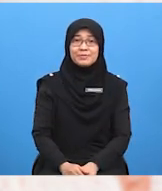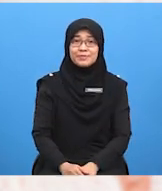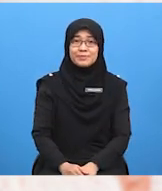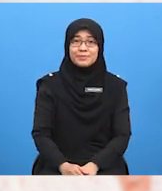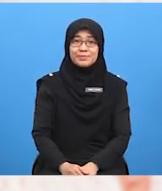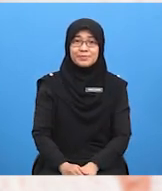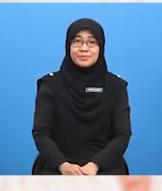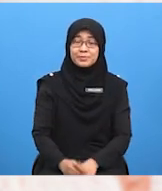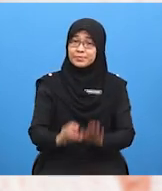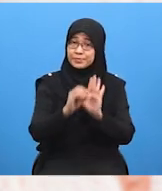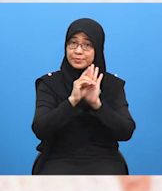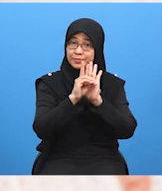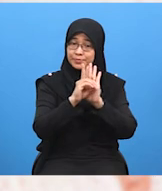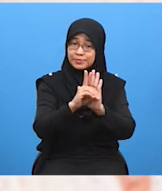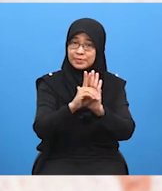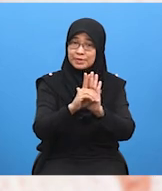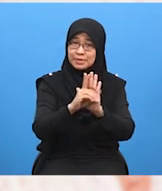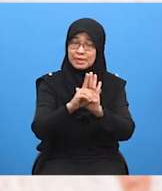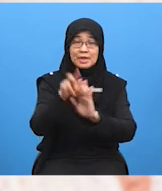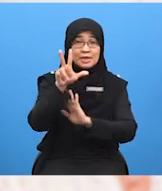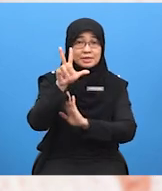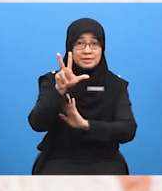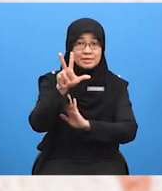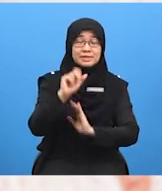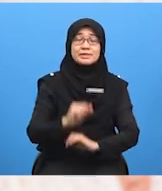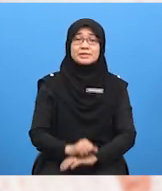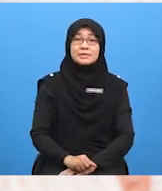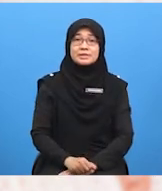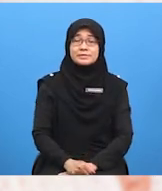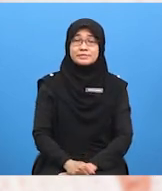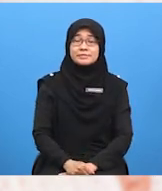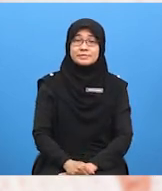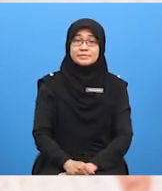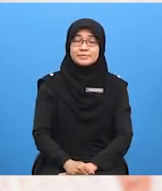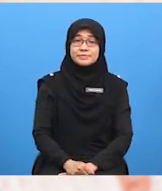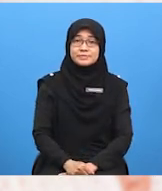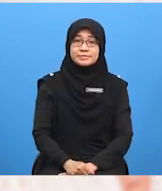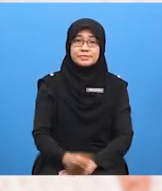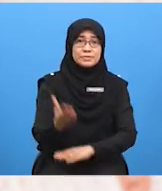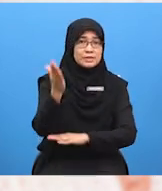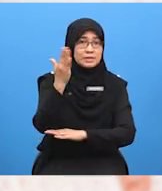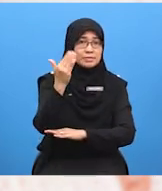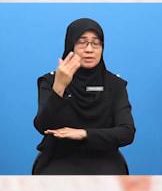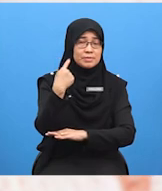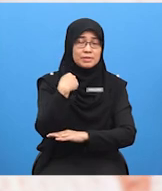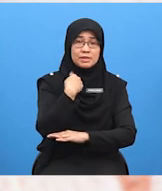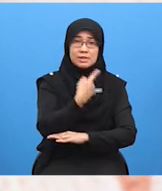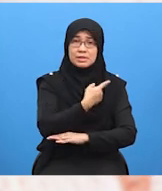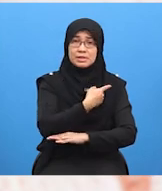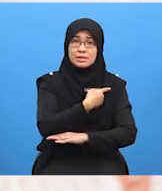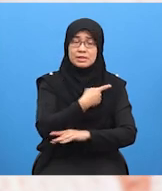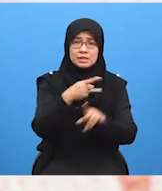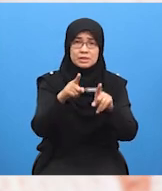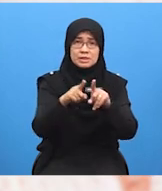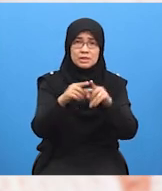Demo yang ketiga. Baiklah murid-murid, untuk paparan kali ini, mari kita